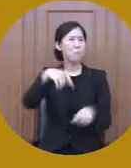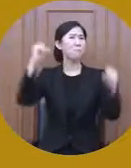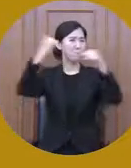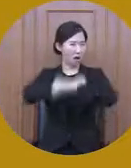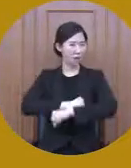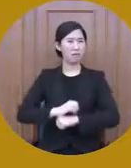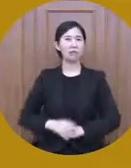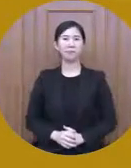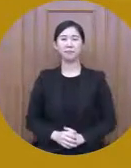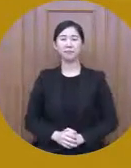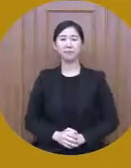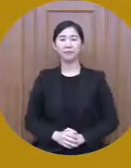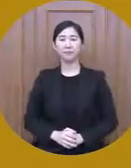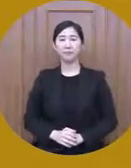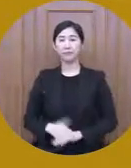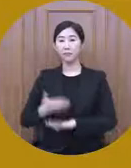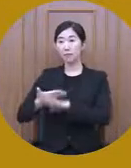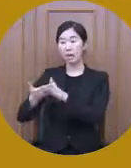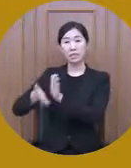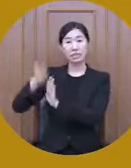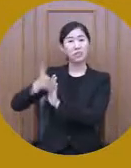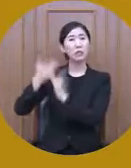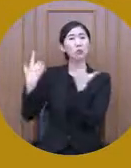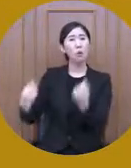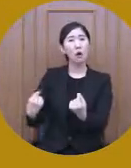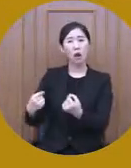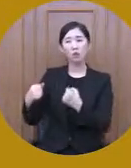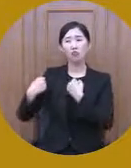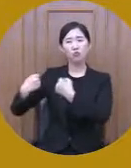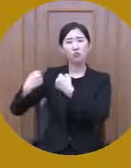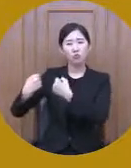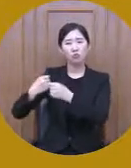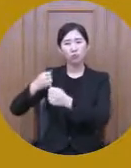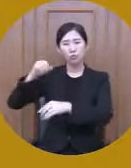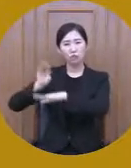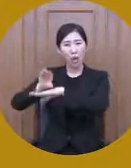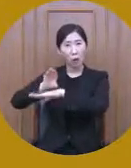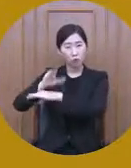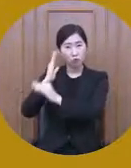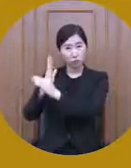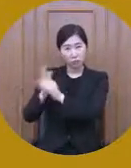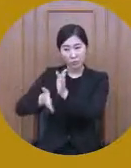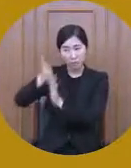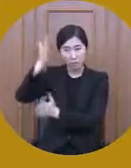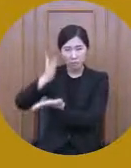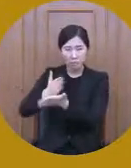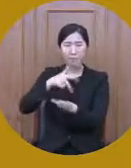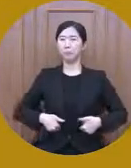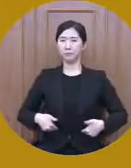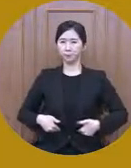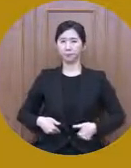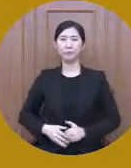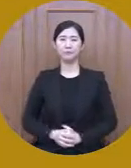중요한 것은 다른 도시와 똑같은 자동차 중심의 도시가 아닌 보행자 중심의 도시가 되어야 한다는